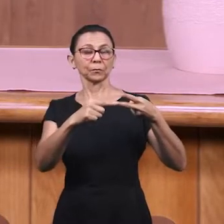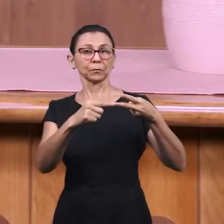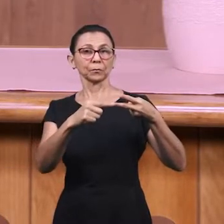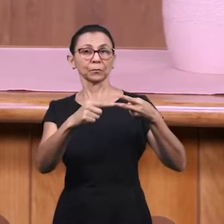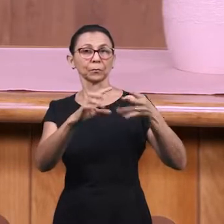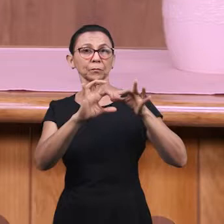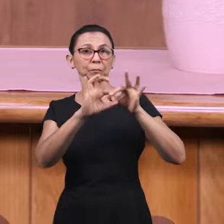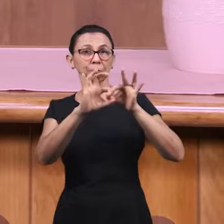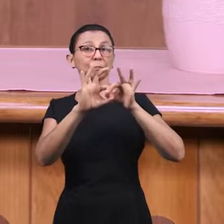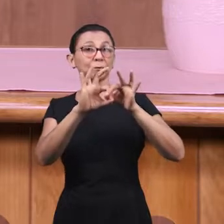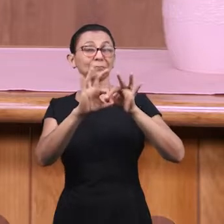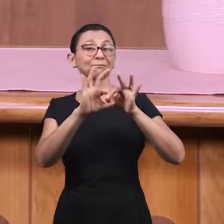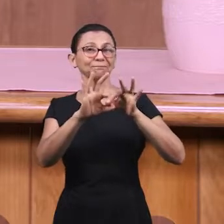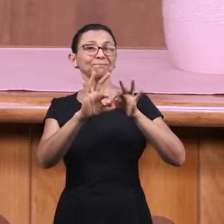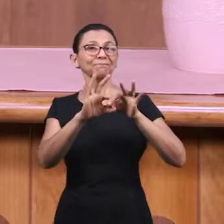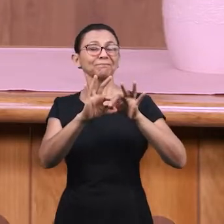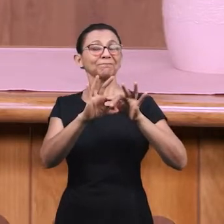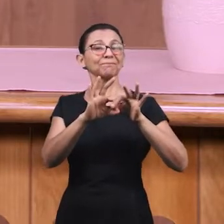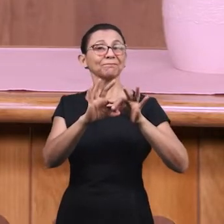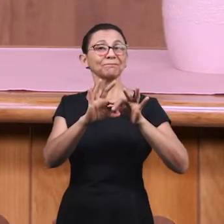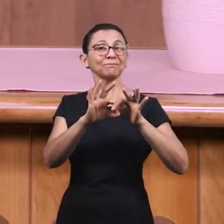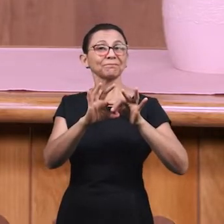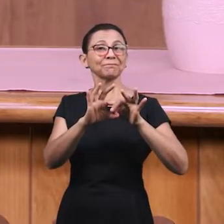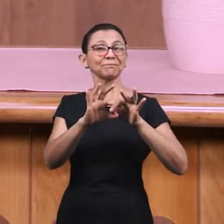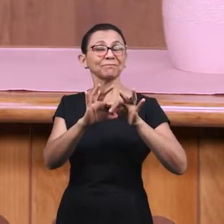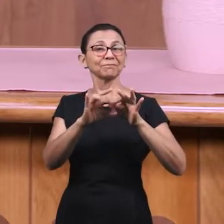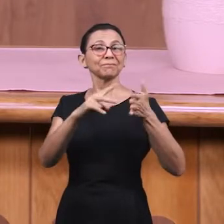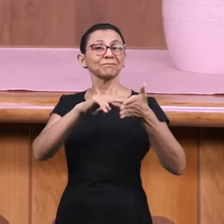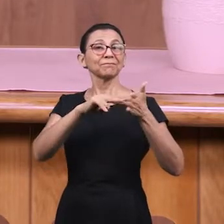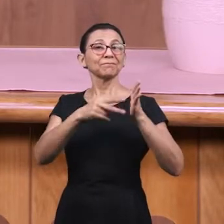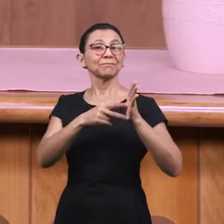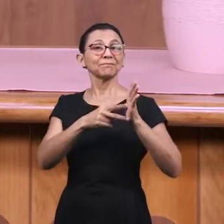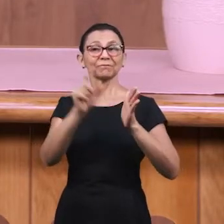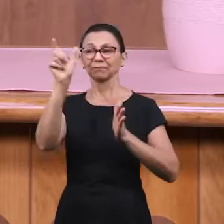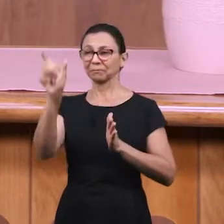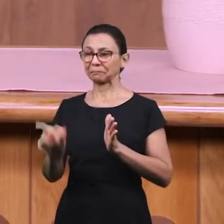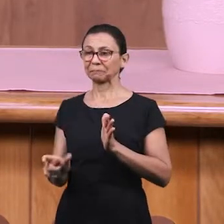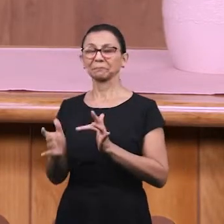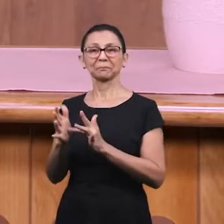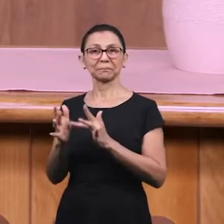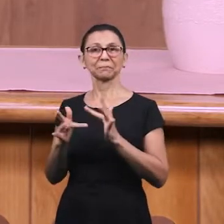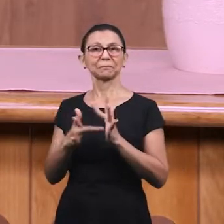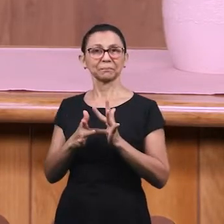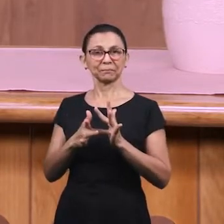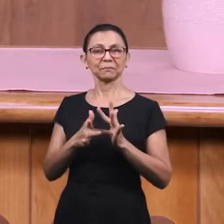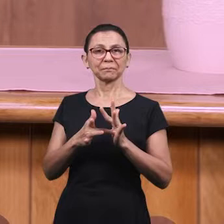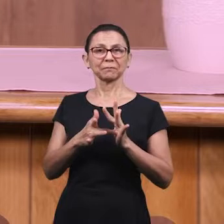слово, о чем это говорит? Это говорит об Иисусе.